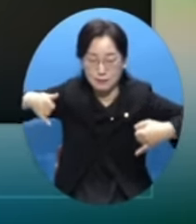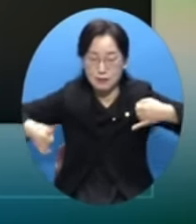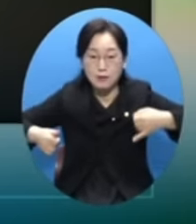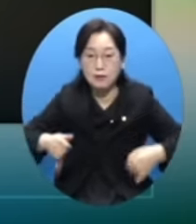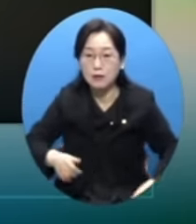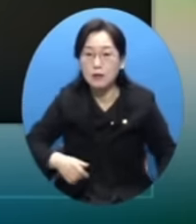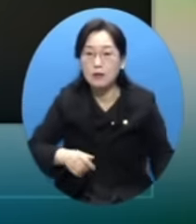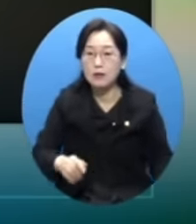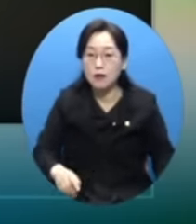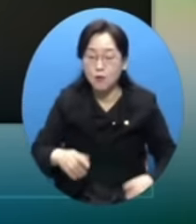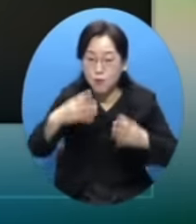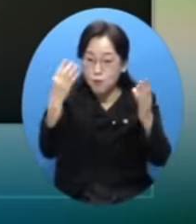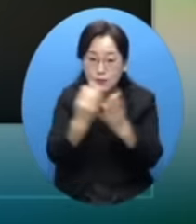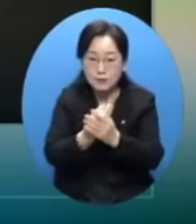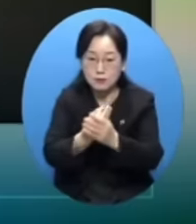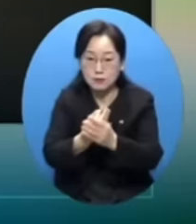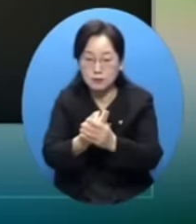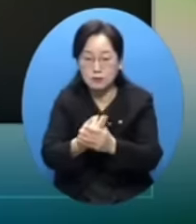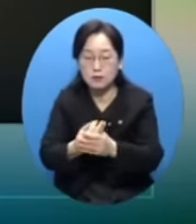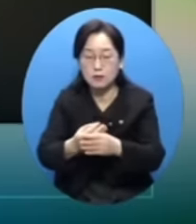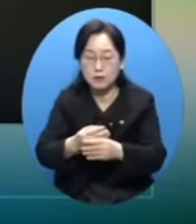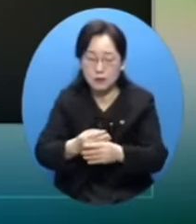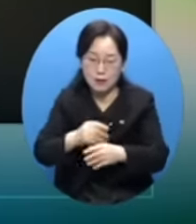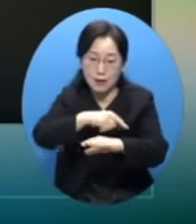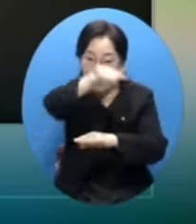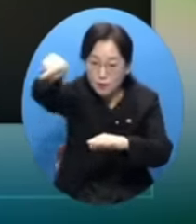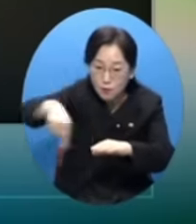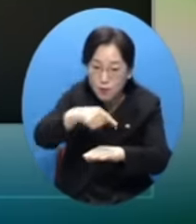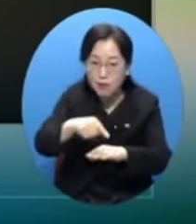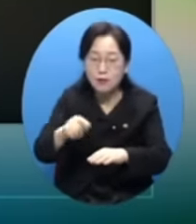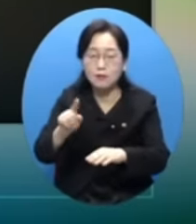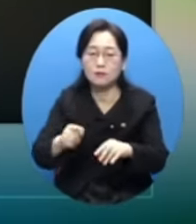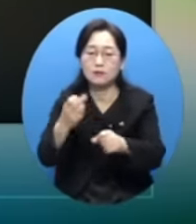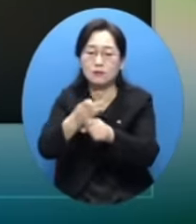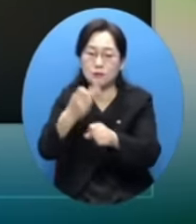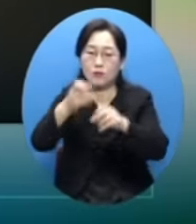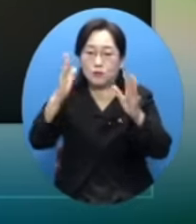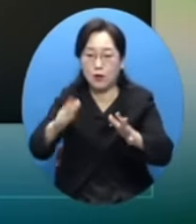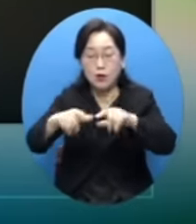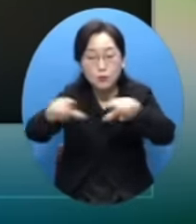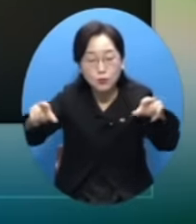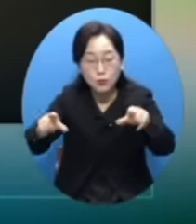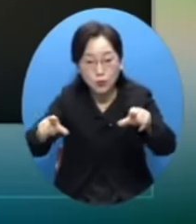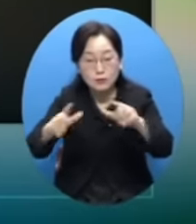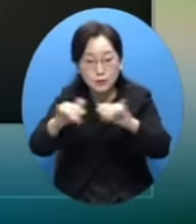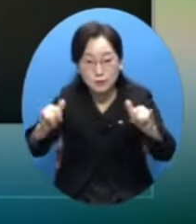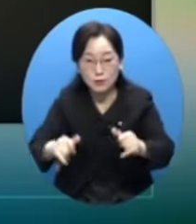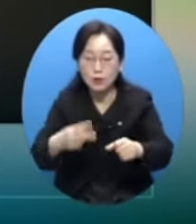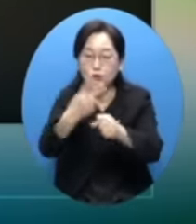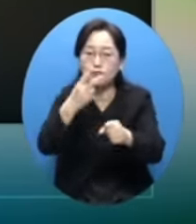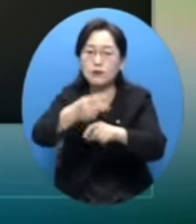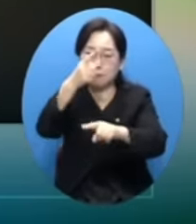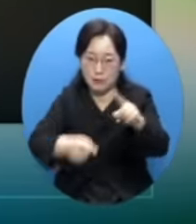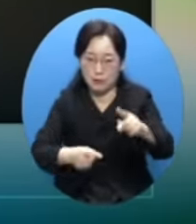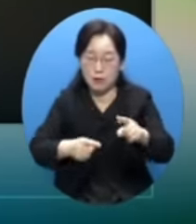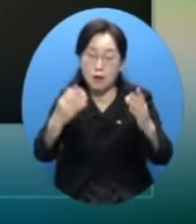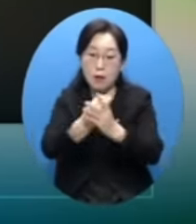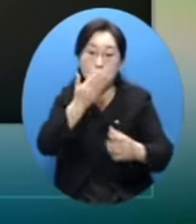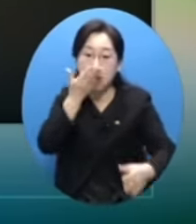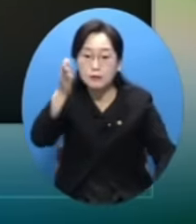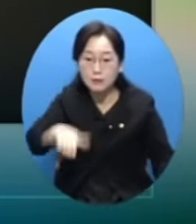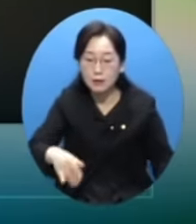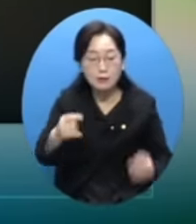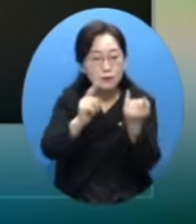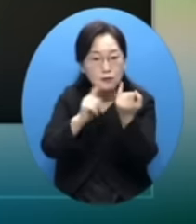완주하는데 12시간, 12시간이나 걸렸습니다. 보통 선수들이 2시간 반이면 완주하는 코스를 12시간이나